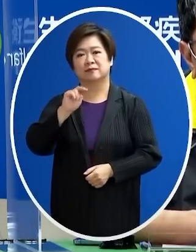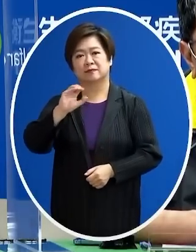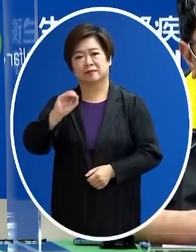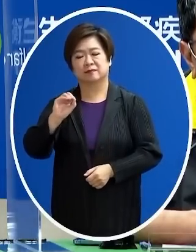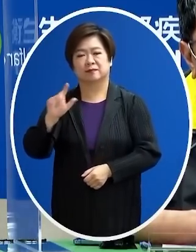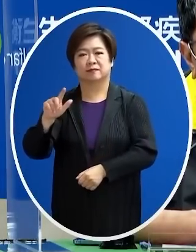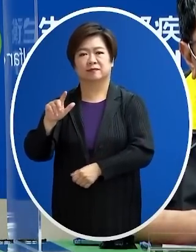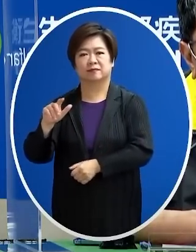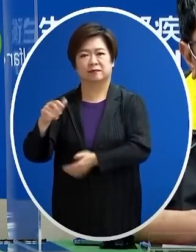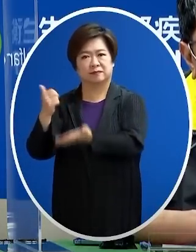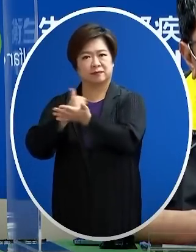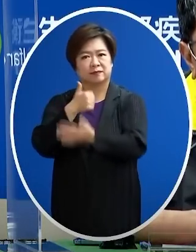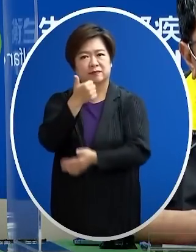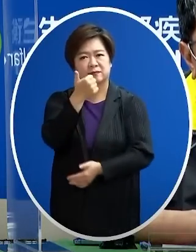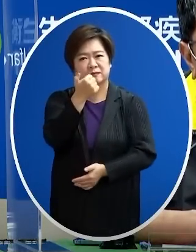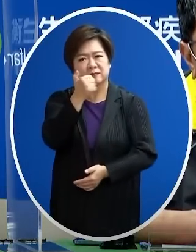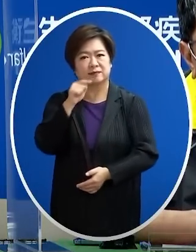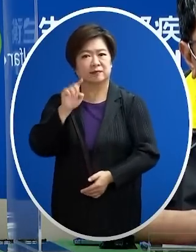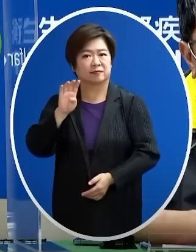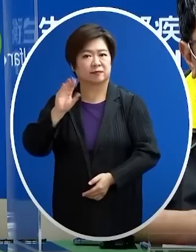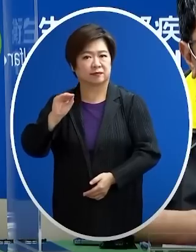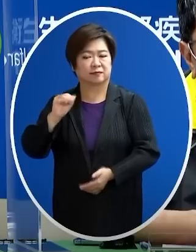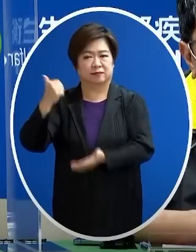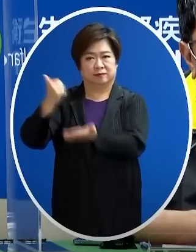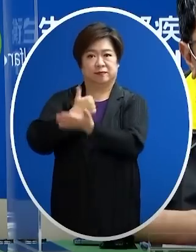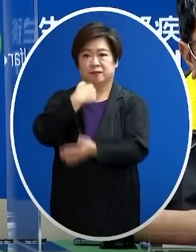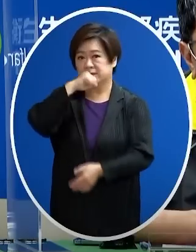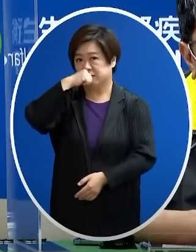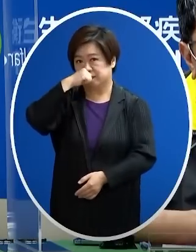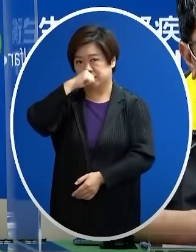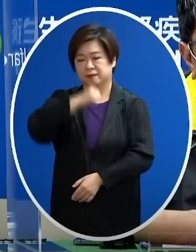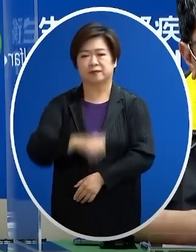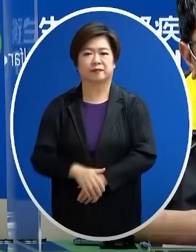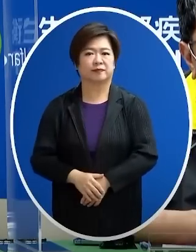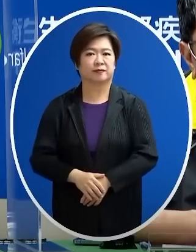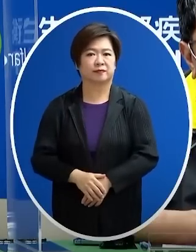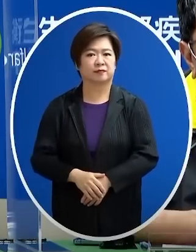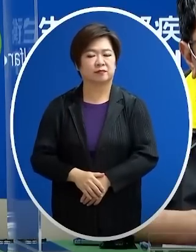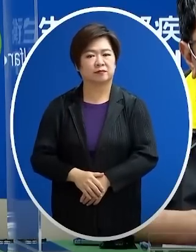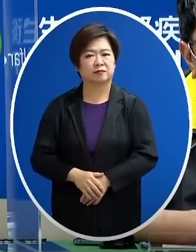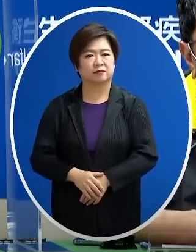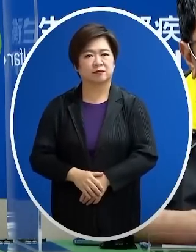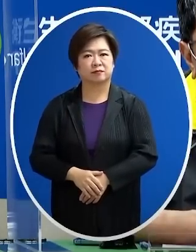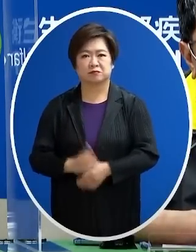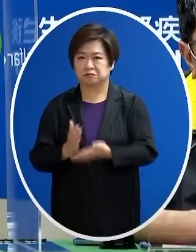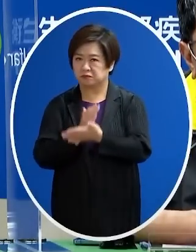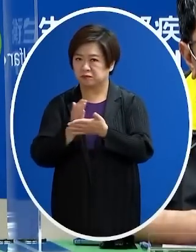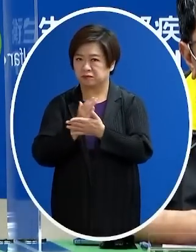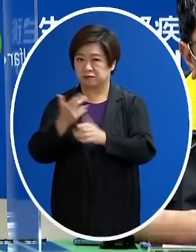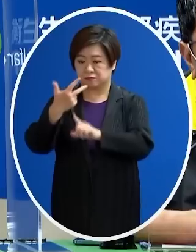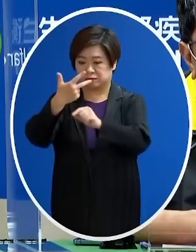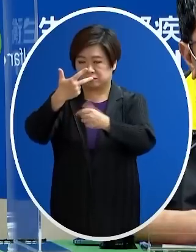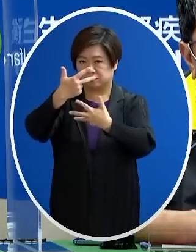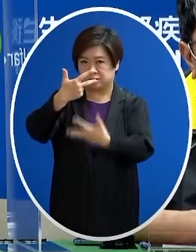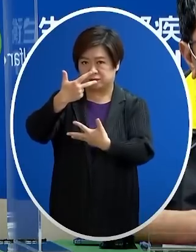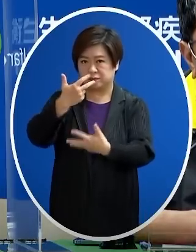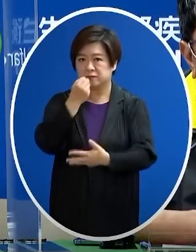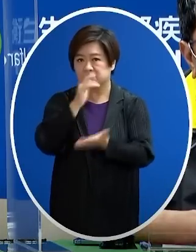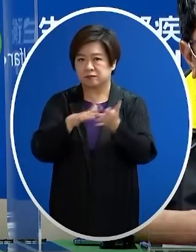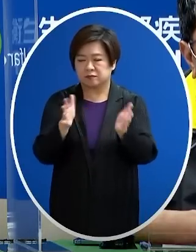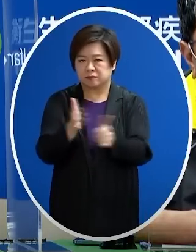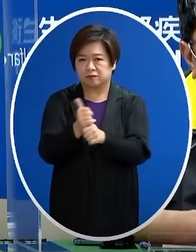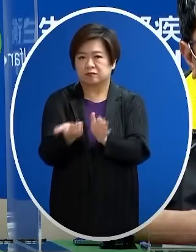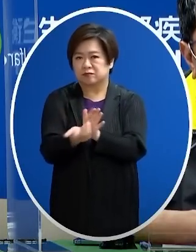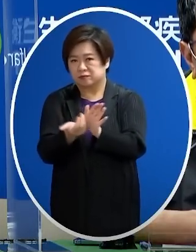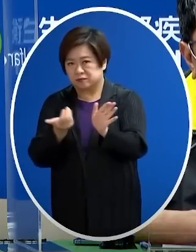苗50.4万剂会抵达台湾，那我们是预计7月8日，CLS 也事先